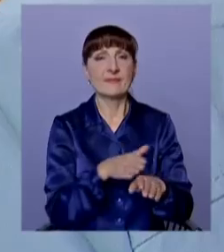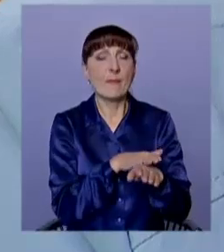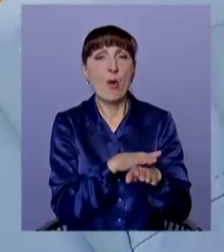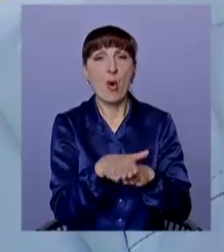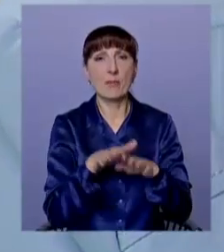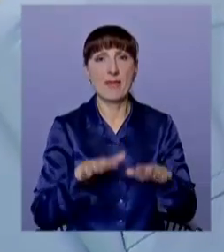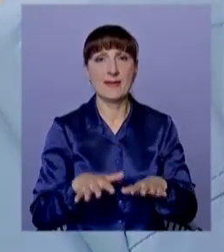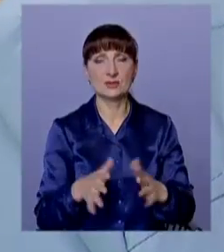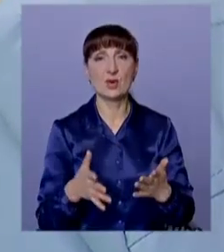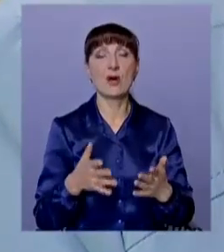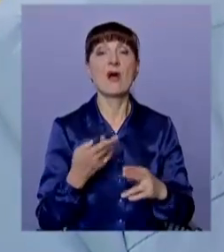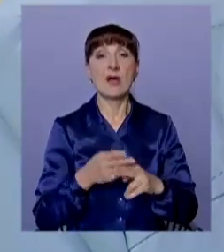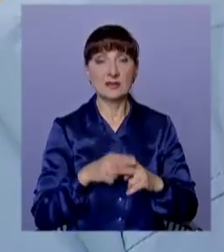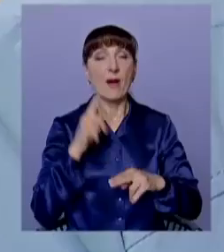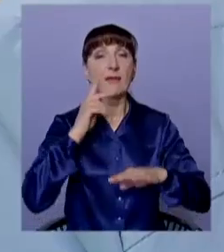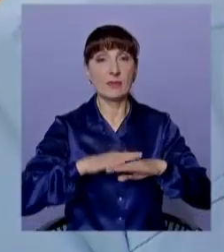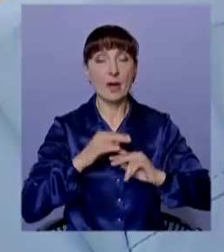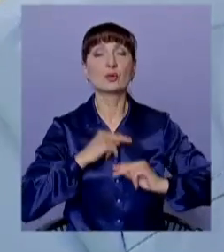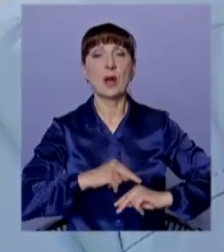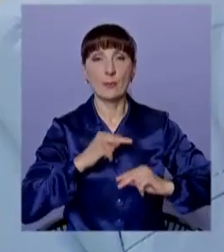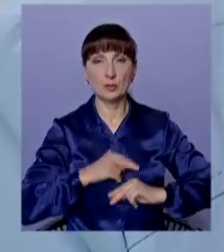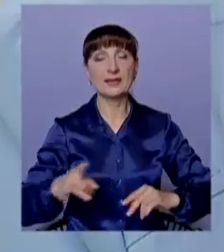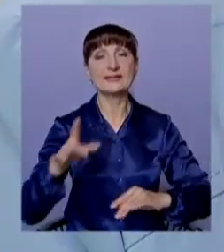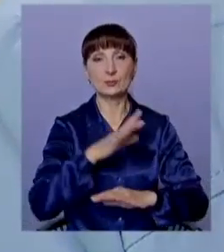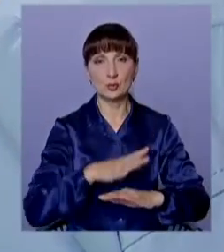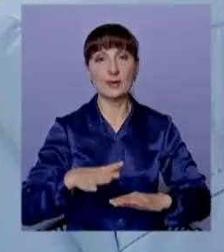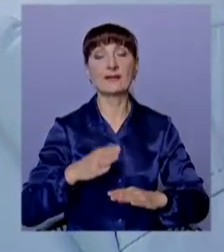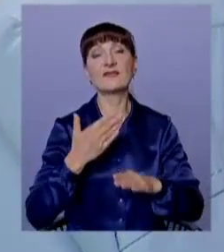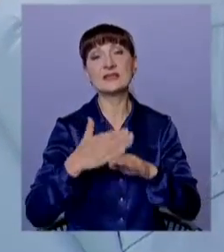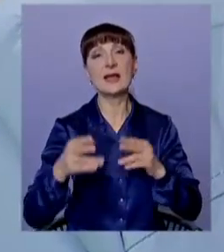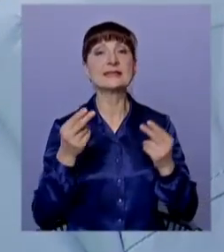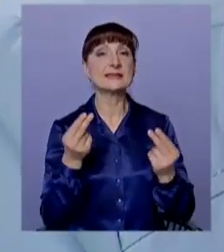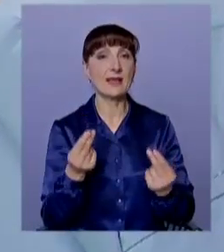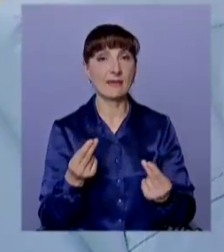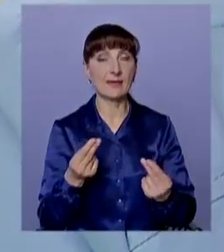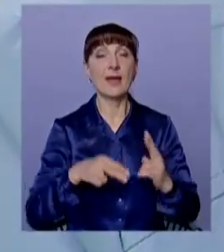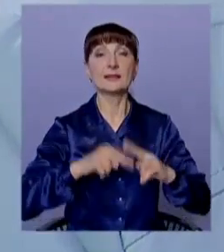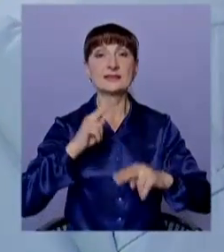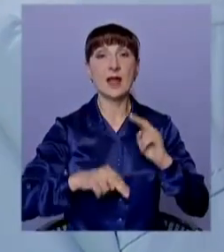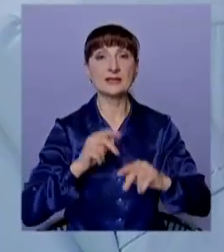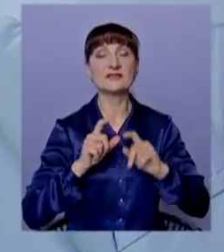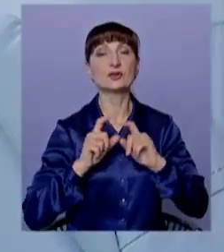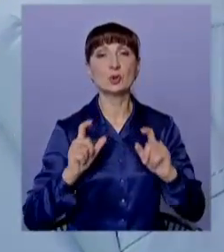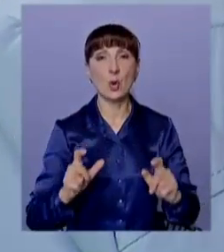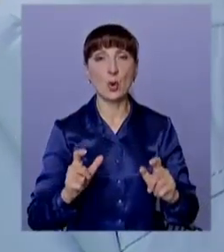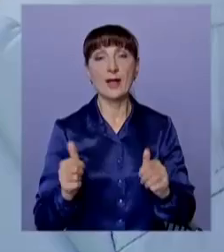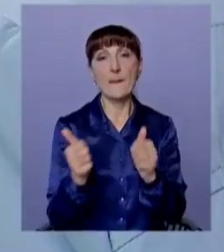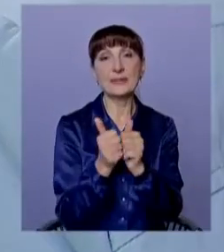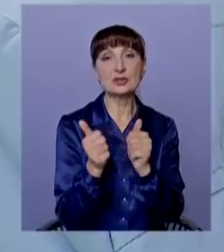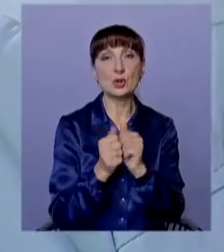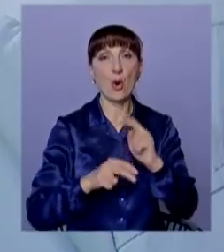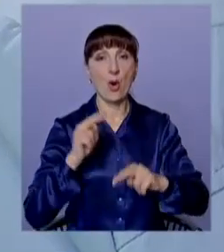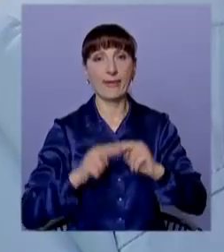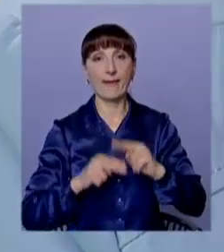над этим работает Акимат, работает, республика работает, выделяются денежные средства на строительство школ, пристроек, как я уже